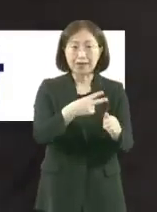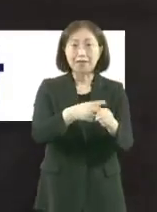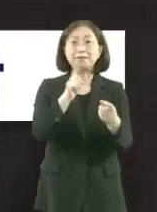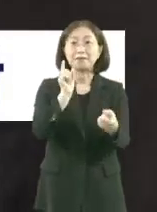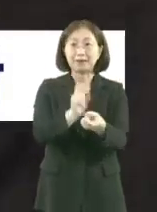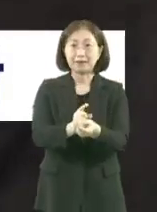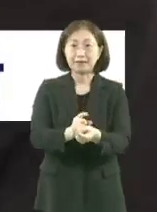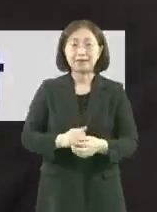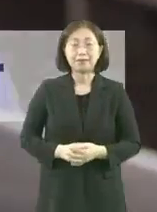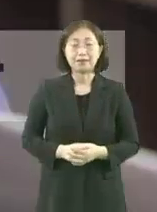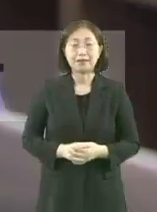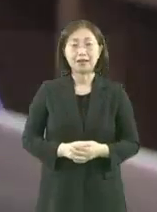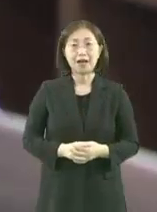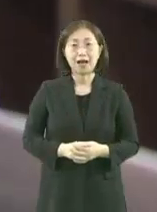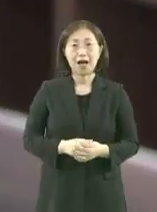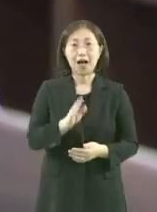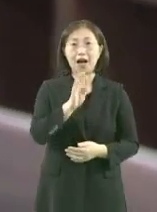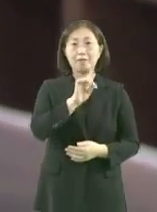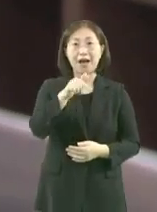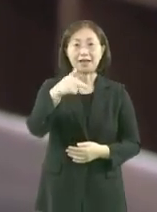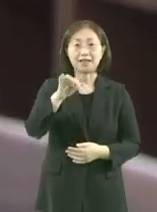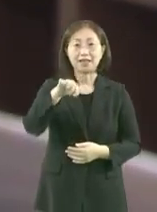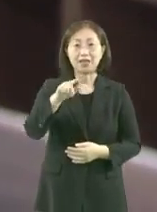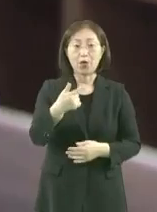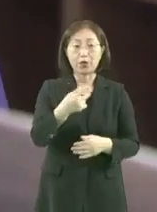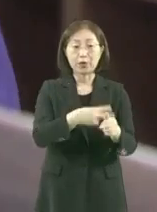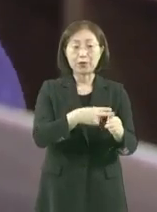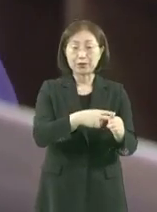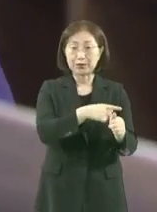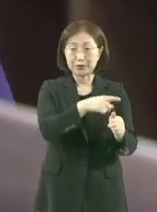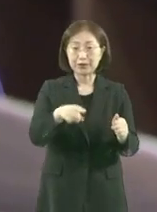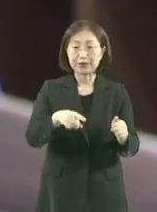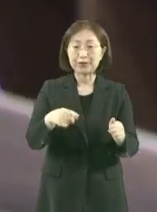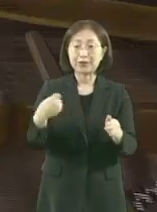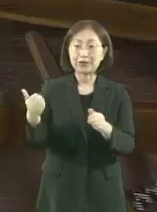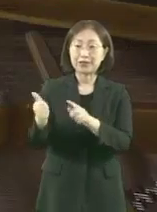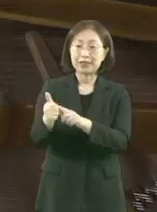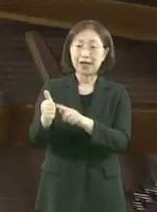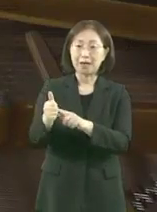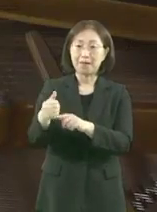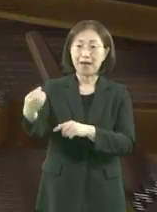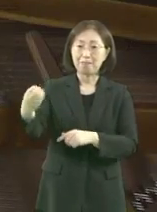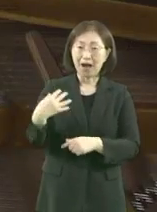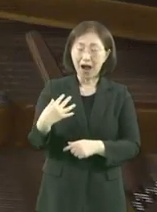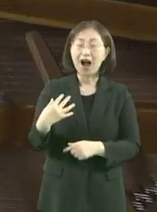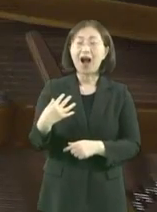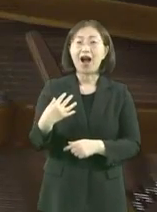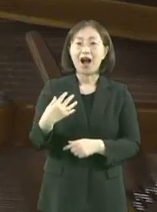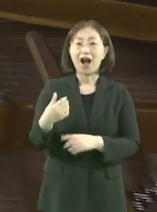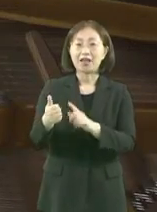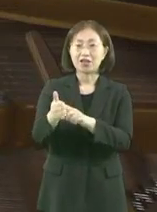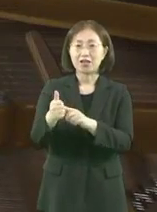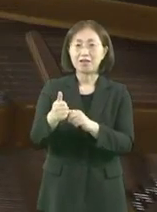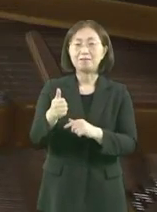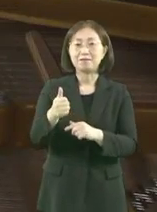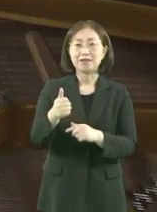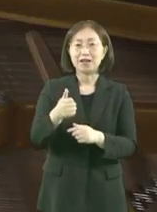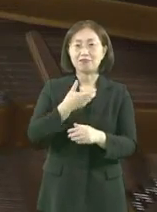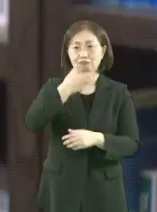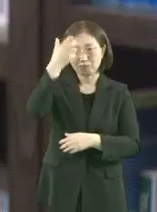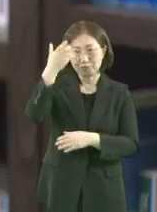됩니다. 박지원 교수는 임종현 씨의 단 한마디에 그를 크게 길러내기로 마음을 먹습니다.